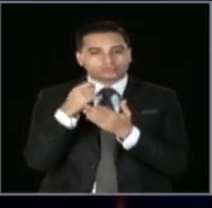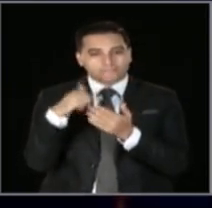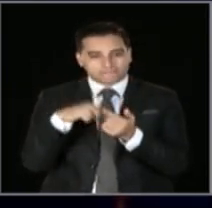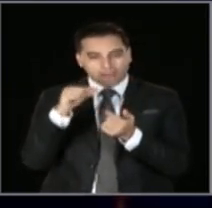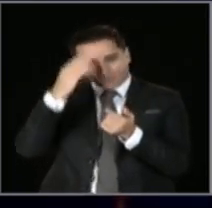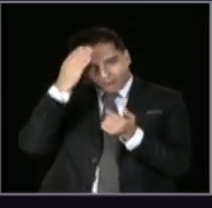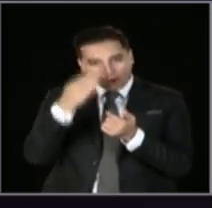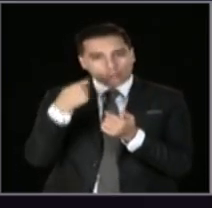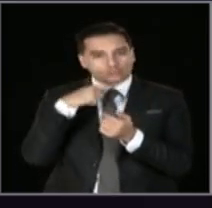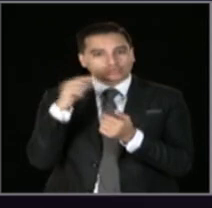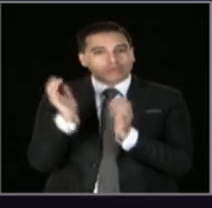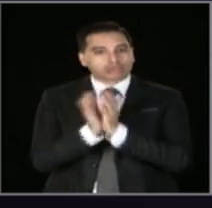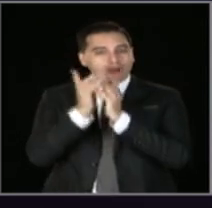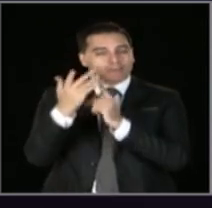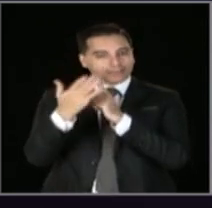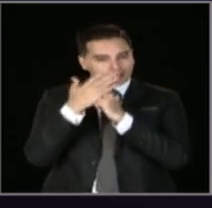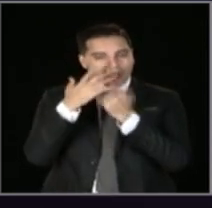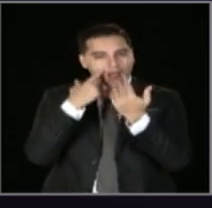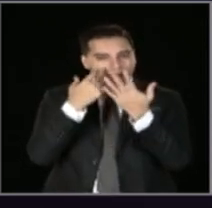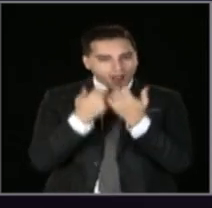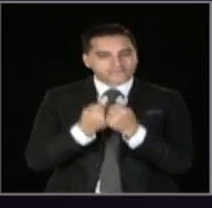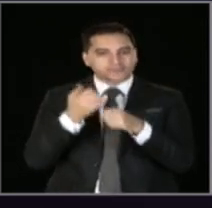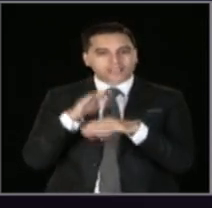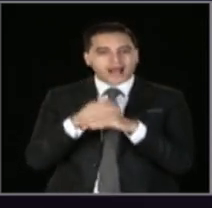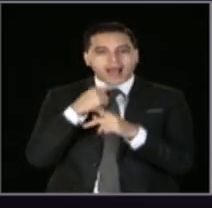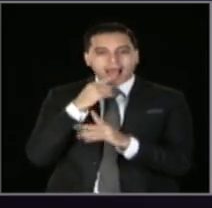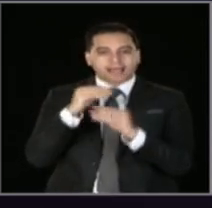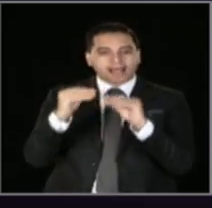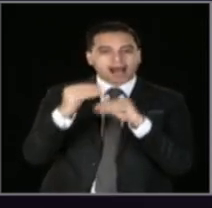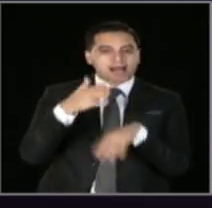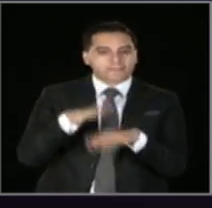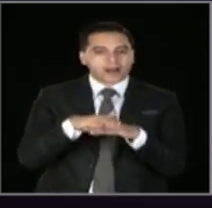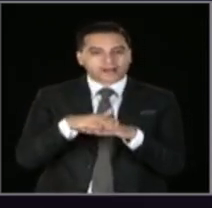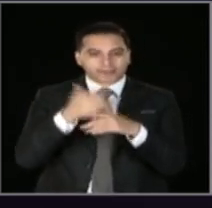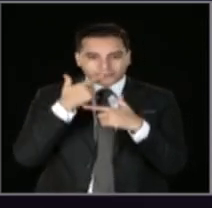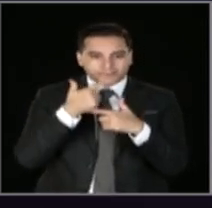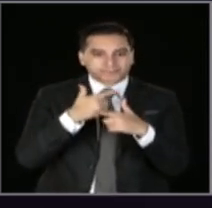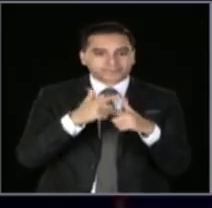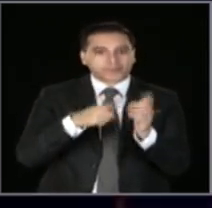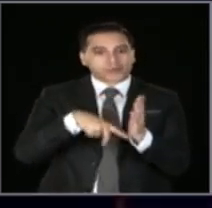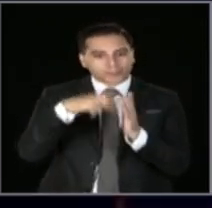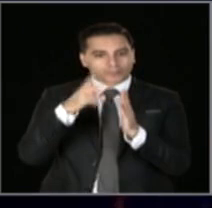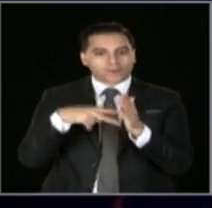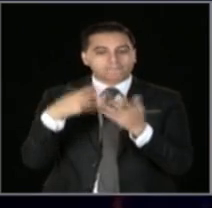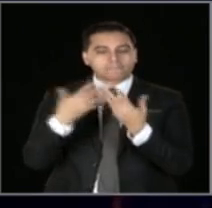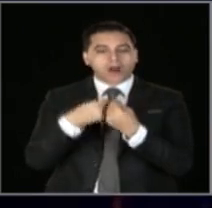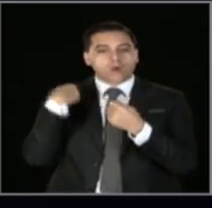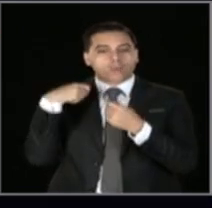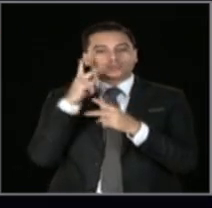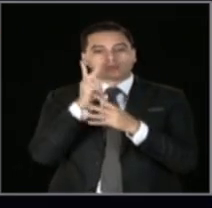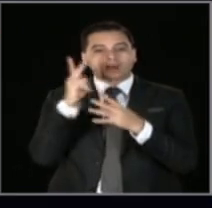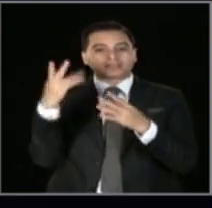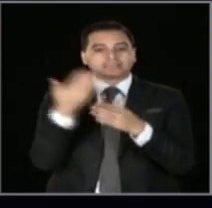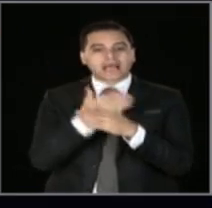اللي هيحمينا، وهتتبنى الملفات اللي إحنا هنتكلم فيها، وتوقع بروتوكول مع الوزارات المعنية